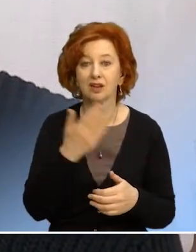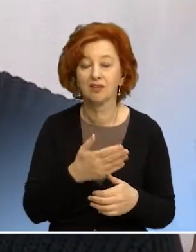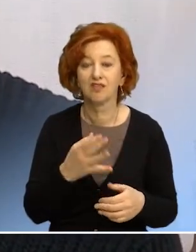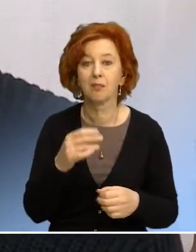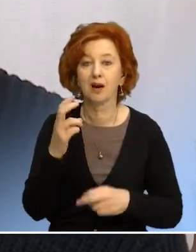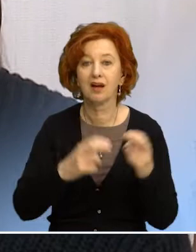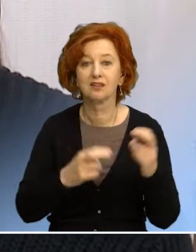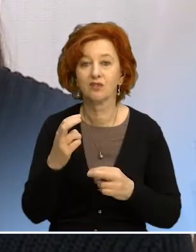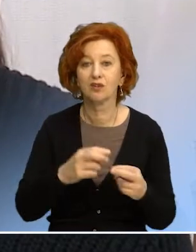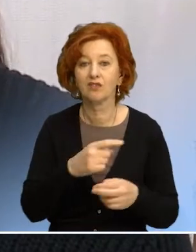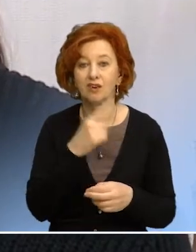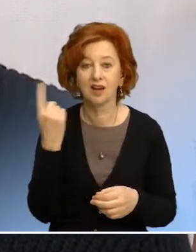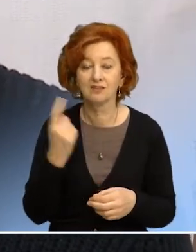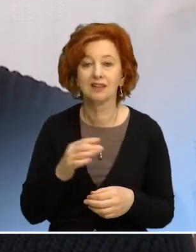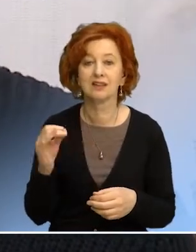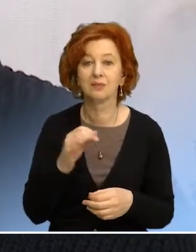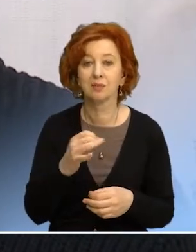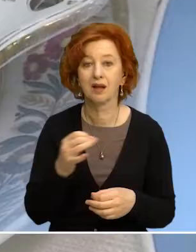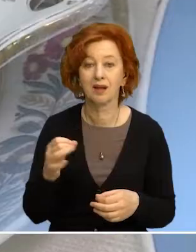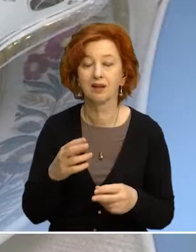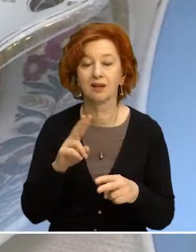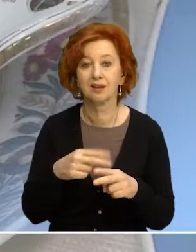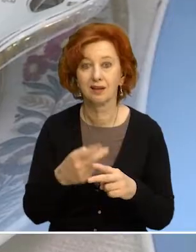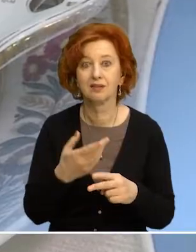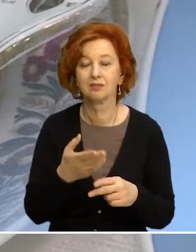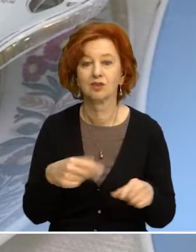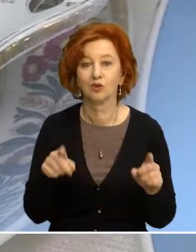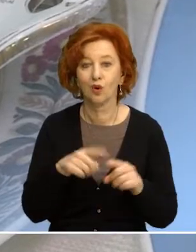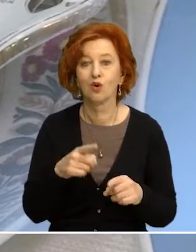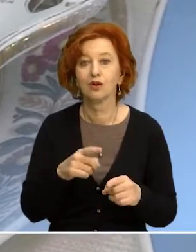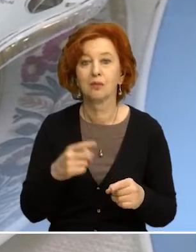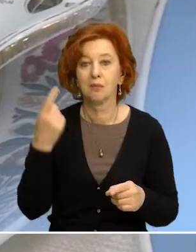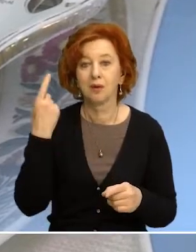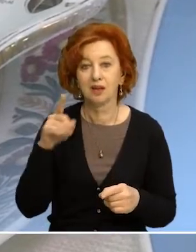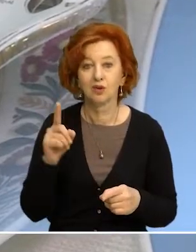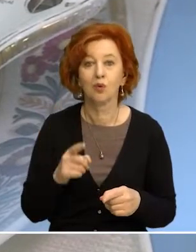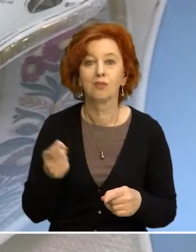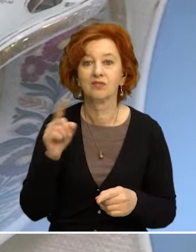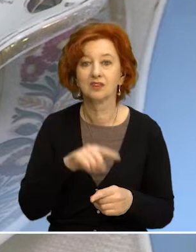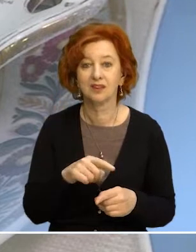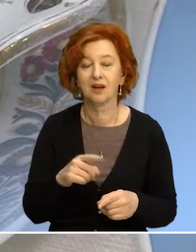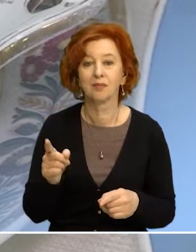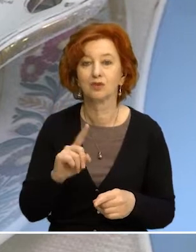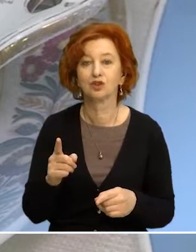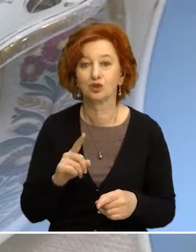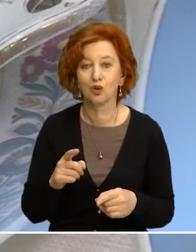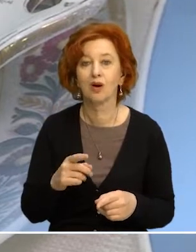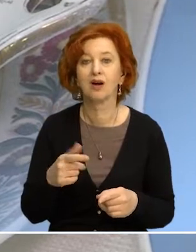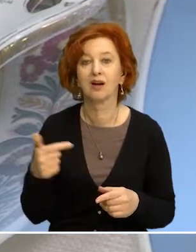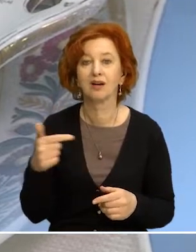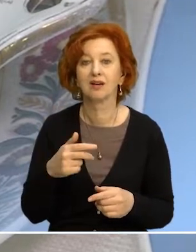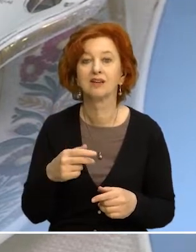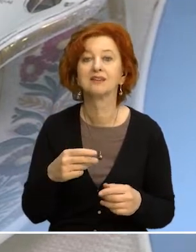промышленного производства фарфора в Российской империи. И чего уж придумывать, чем Франц Яковлевич